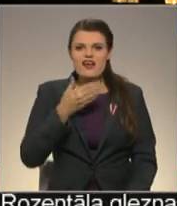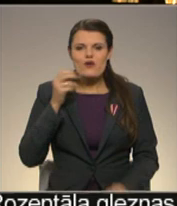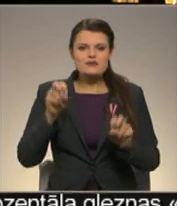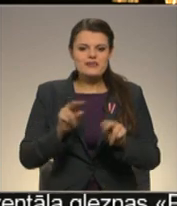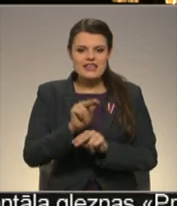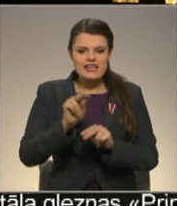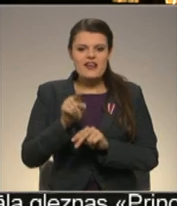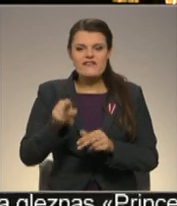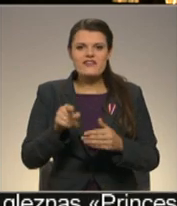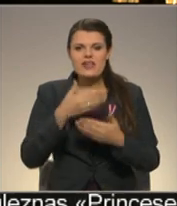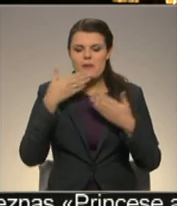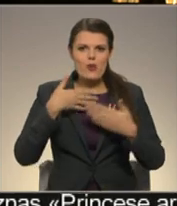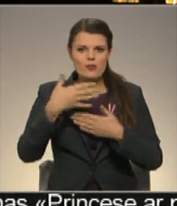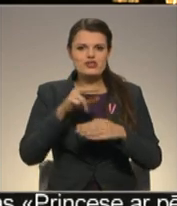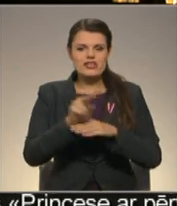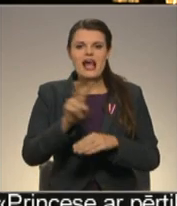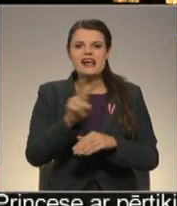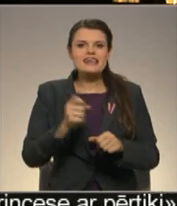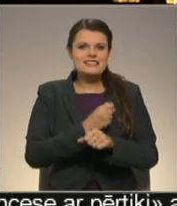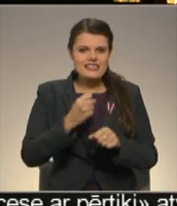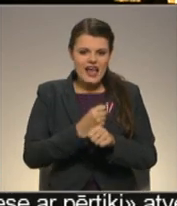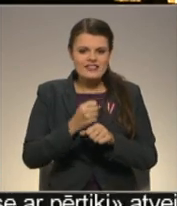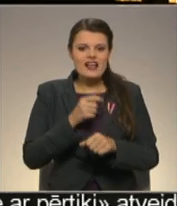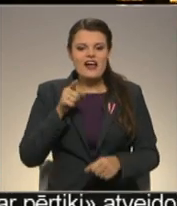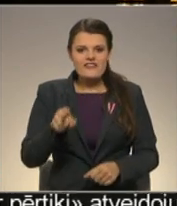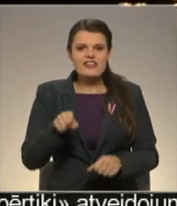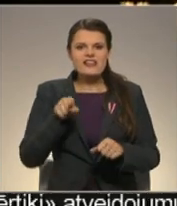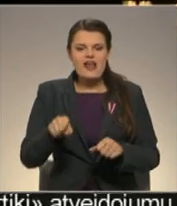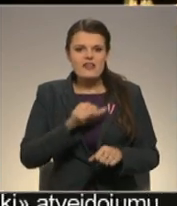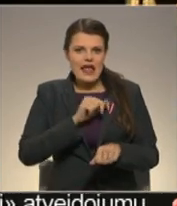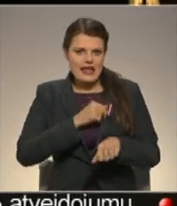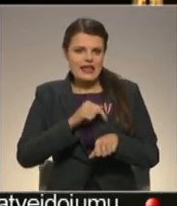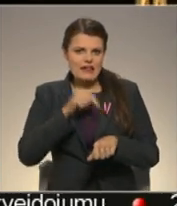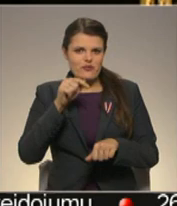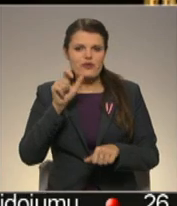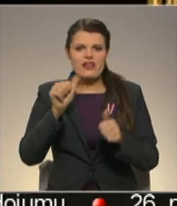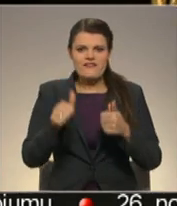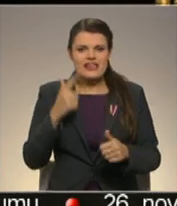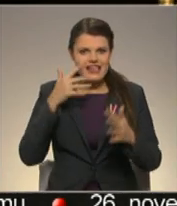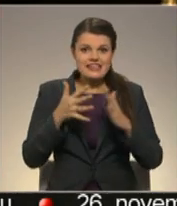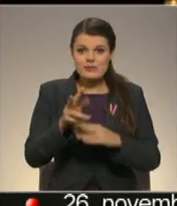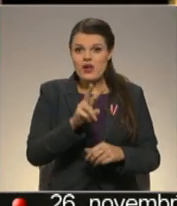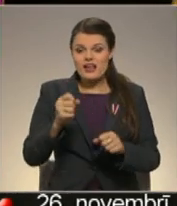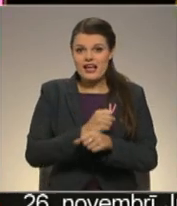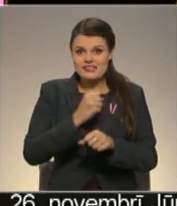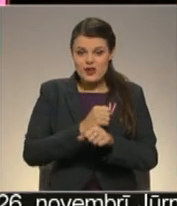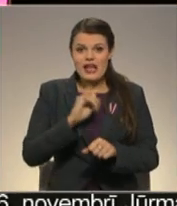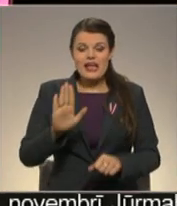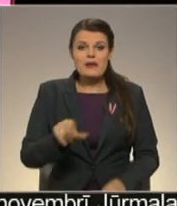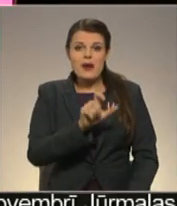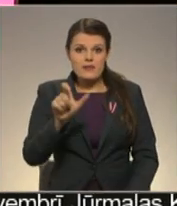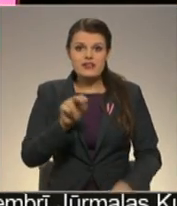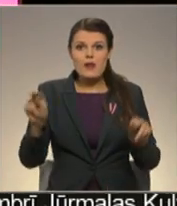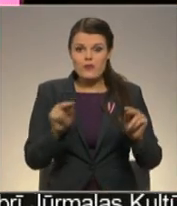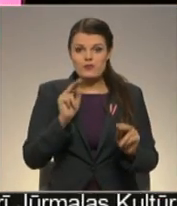instruēti, viņiem nav priekšā instrukcija, kas būtu jādara, un viņi tādā intuitīvā veidā saprot, kas ir jādara. Un kā mēs redzam, ik pa brīdim arī tā